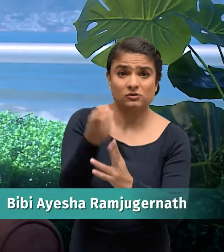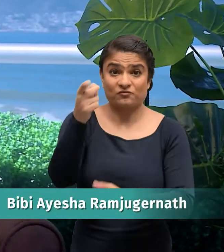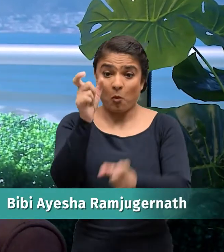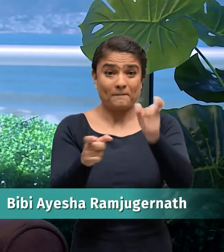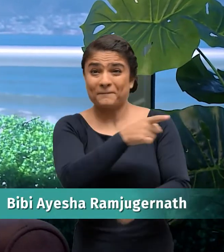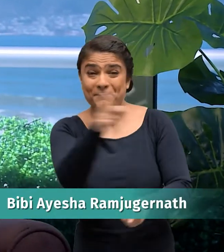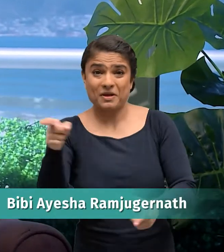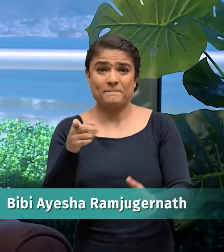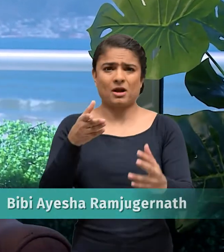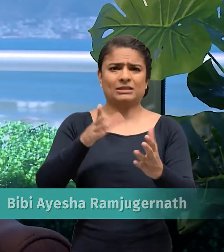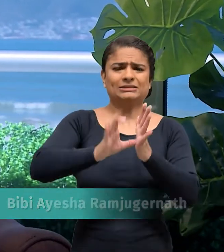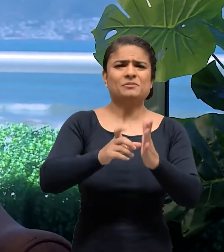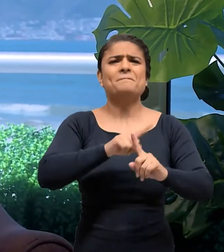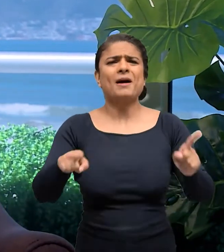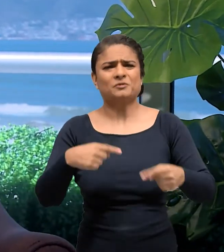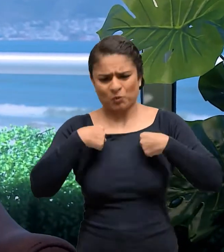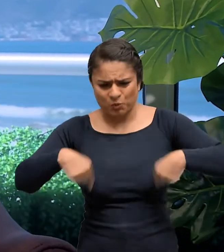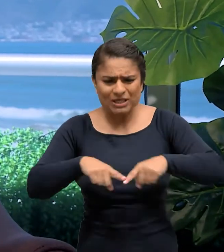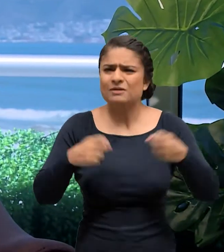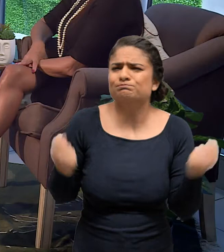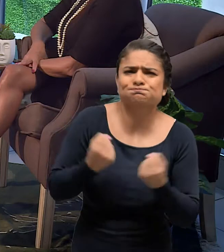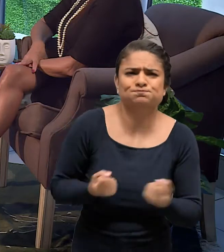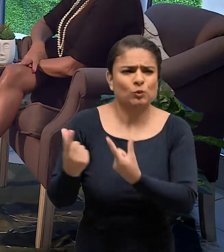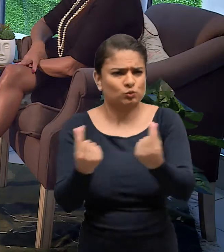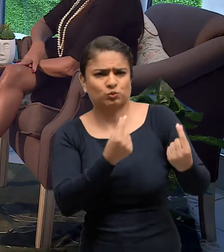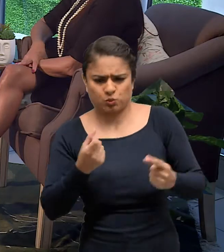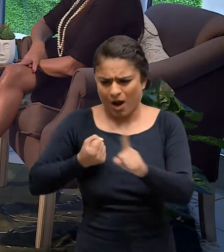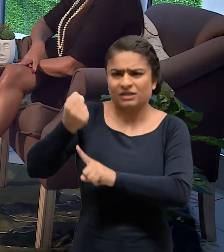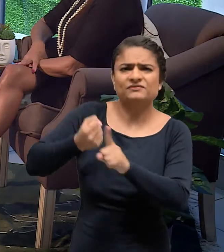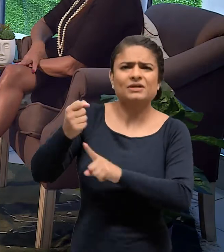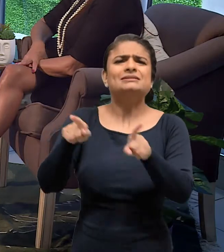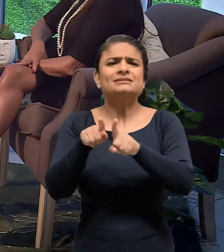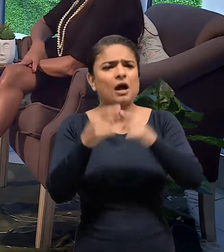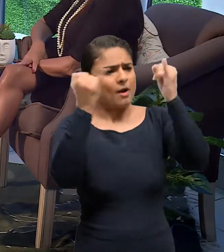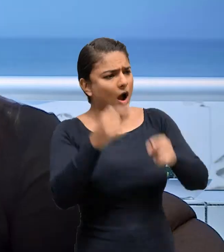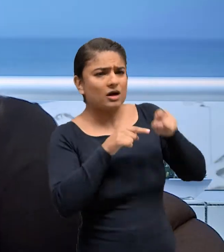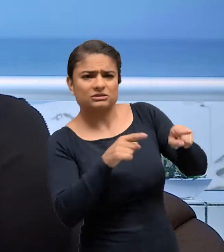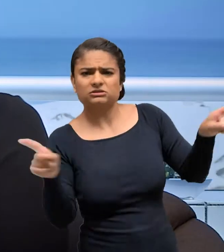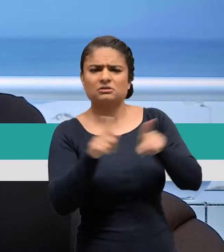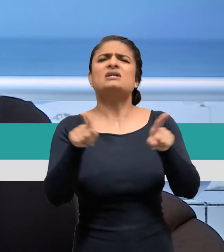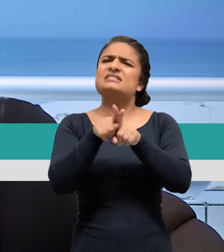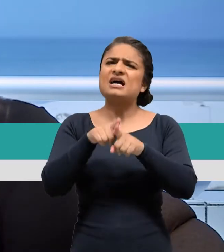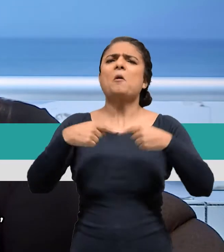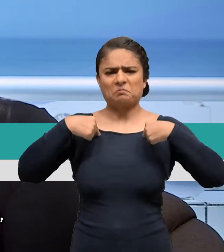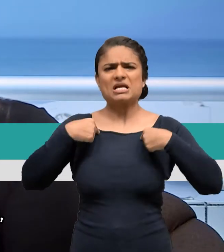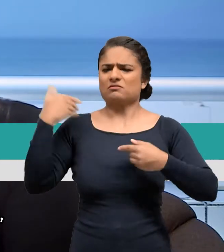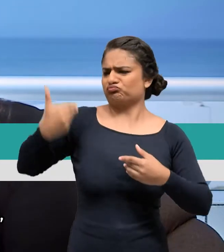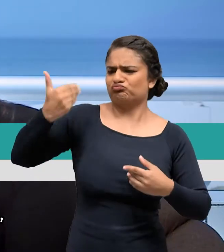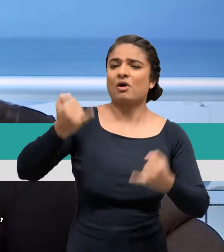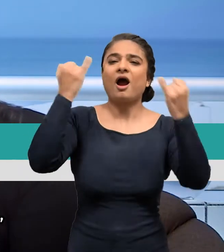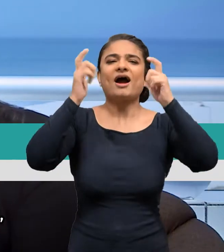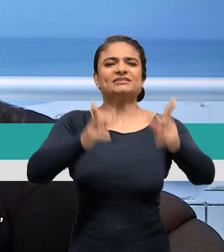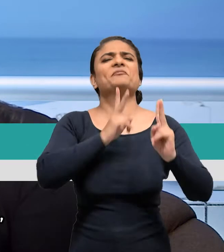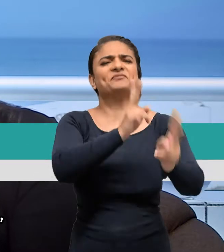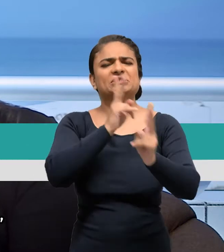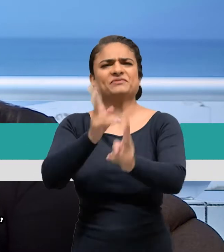met gestremdhede, maar ook vir aktiewe kunstenaars. Marlene, ek was nou al 'n paar keer by die ArtsCape en ek het ook die